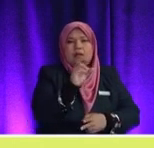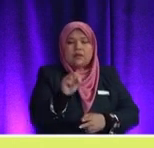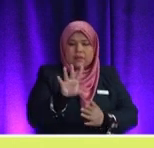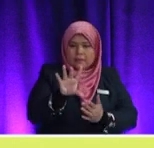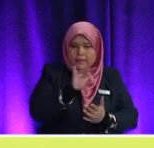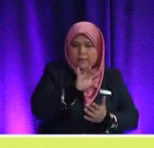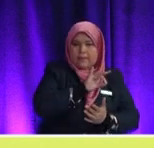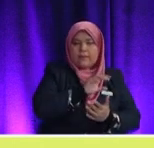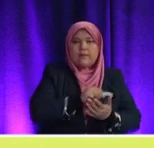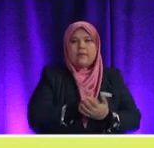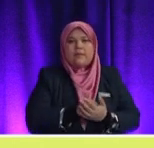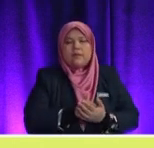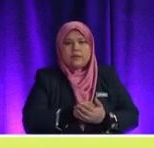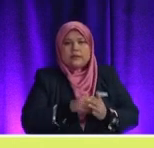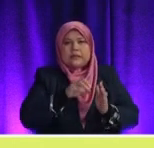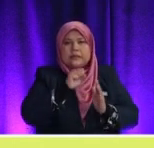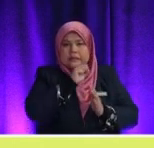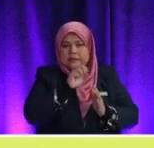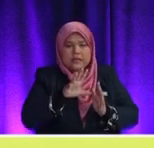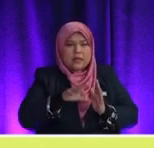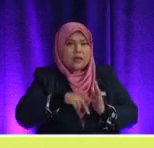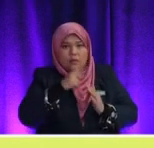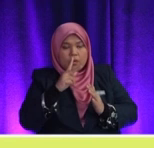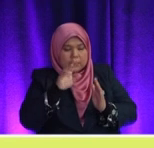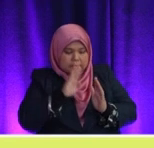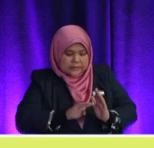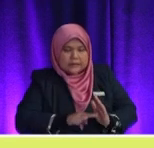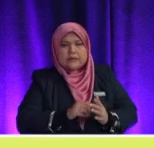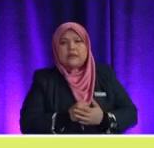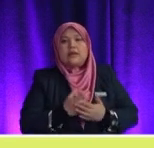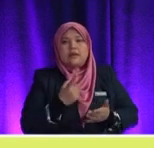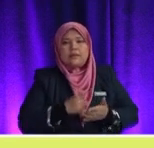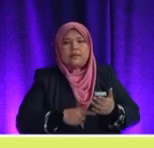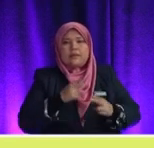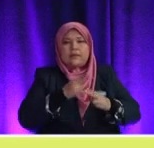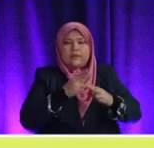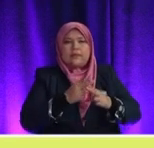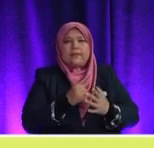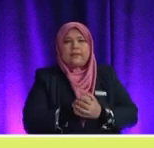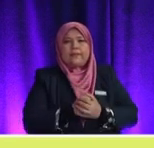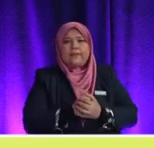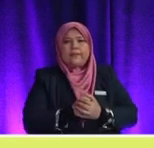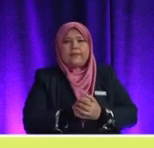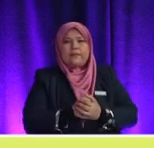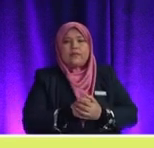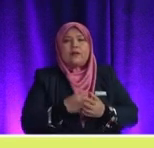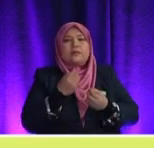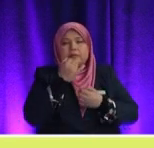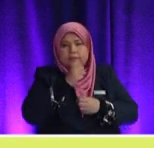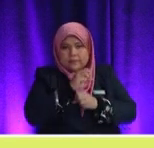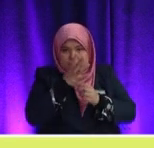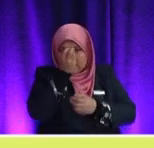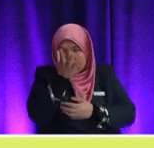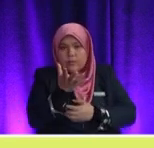dipilih IDnya charge kepada electrotype your dan elektrode Q Oke dan jelaskan